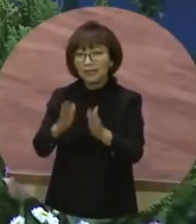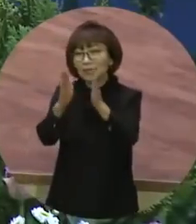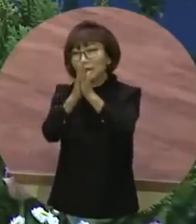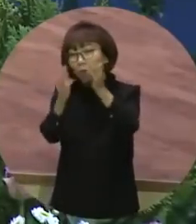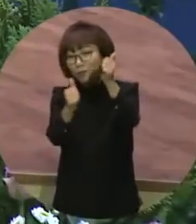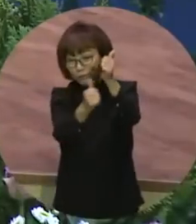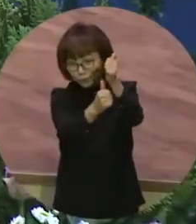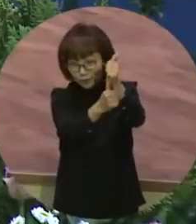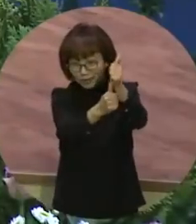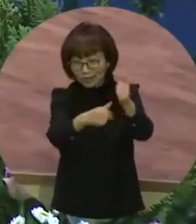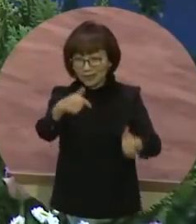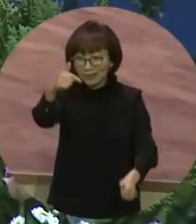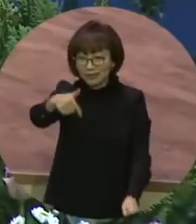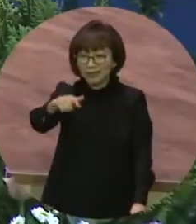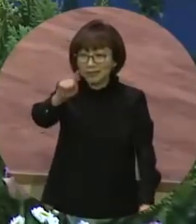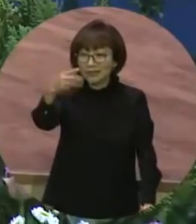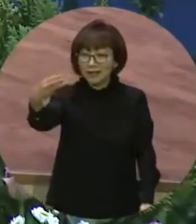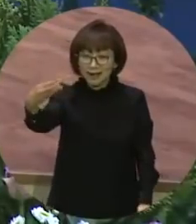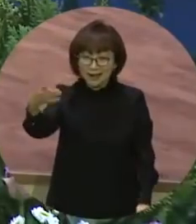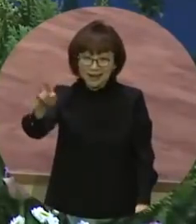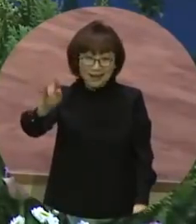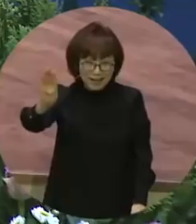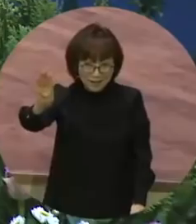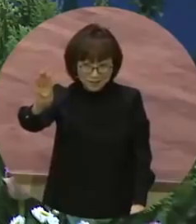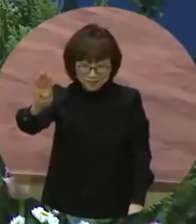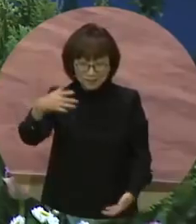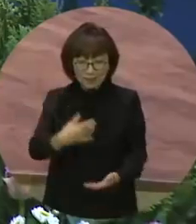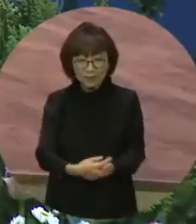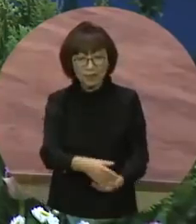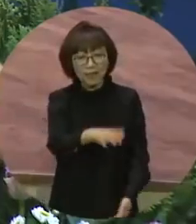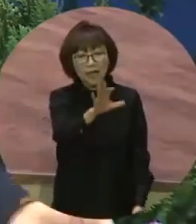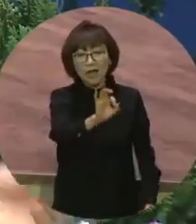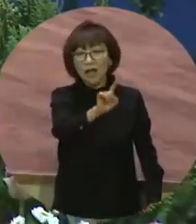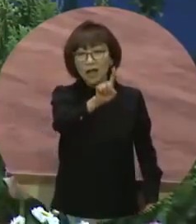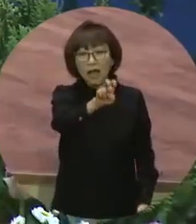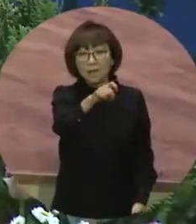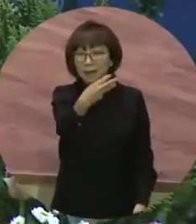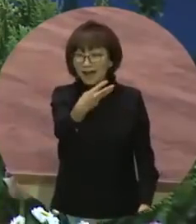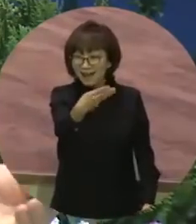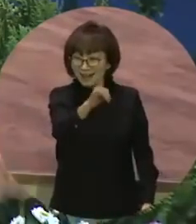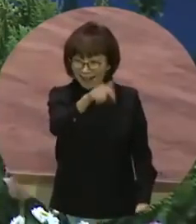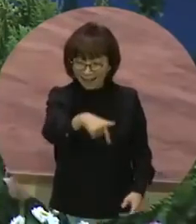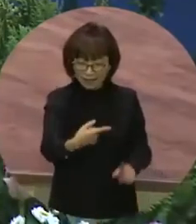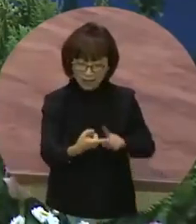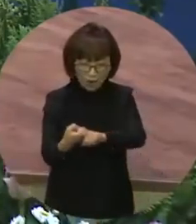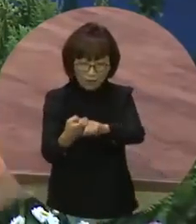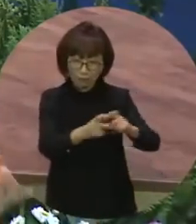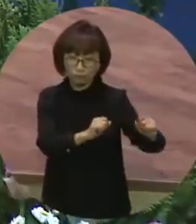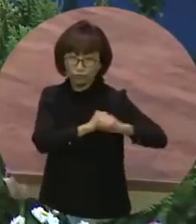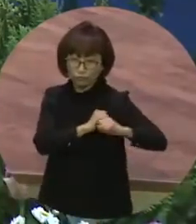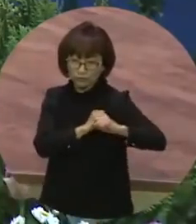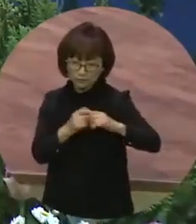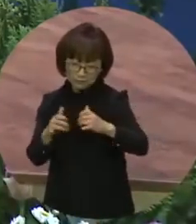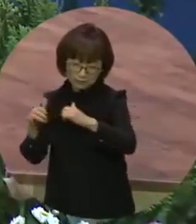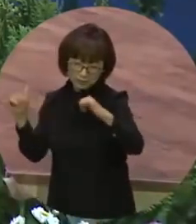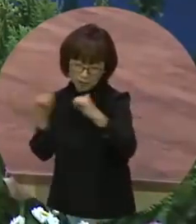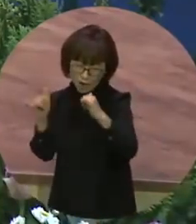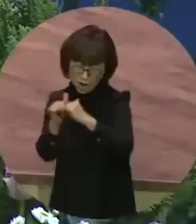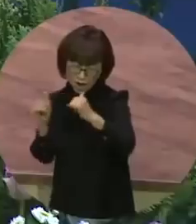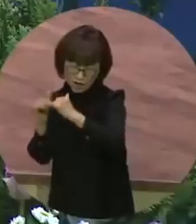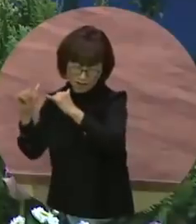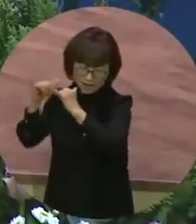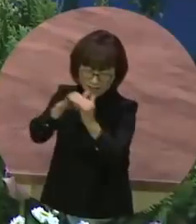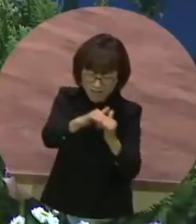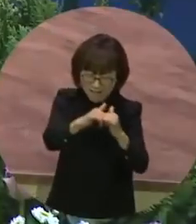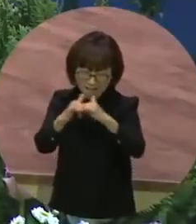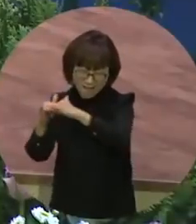아마크도 연합군이요. 막 싸우는데 이게 막 싸우는데 막 이겼다 졌다 밀렸다 왔다 갔다 한단 말이에요, 이렇게. 이렇게 옛날 전쟁이요.